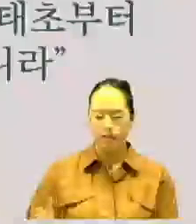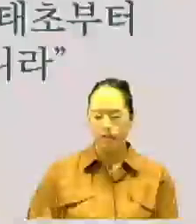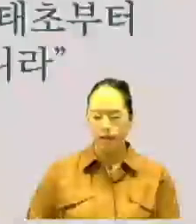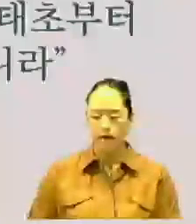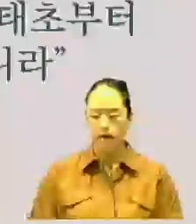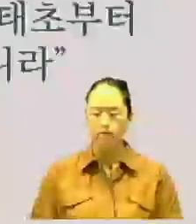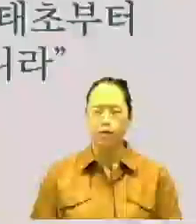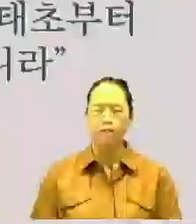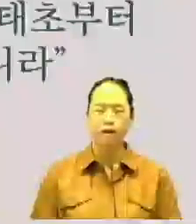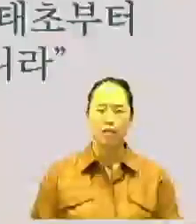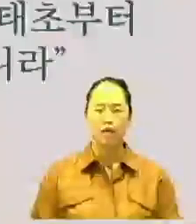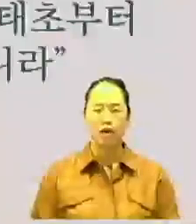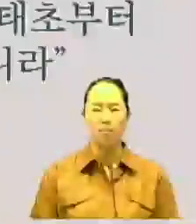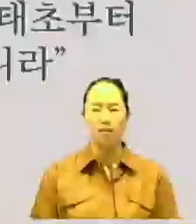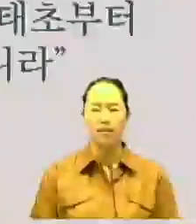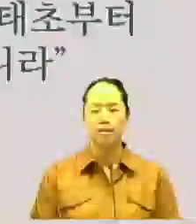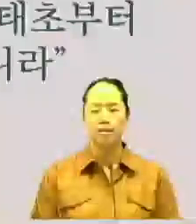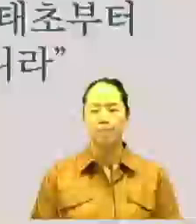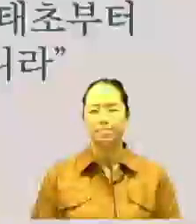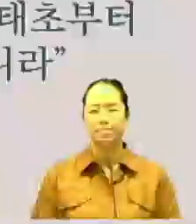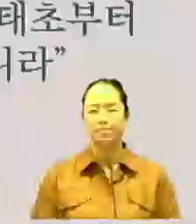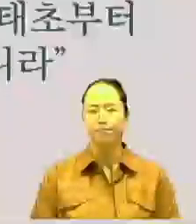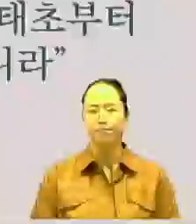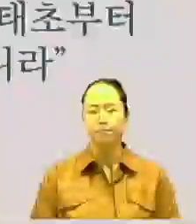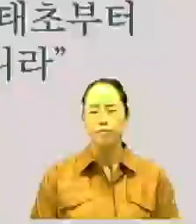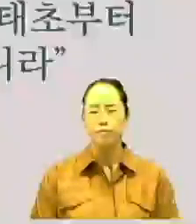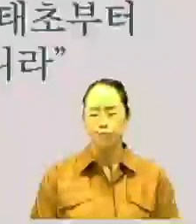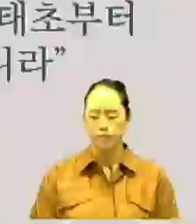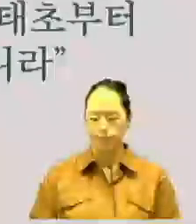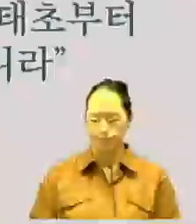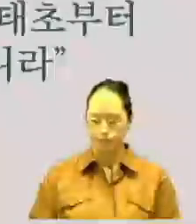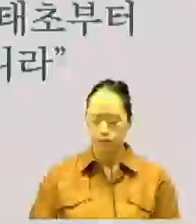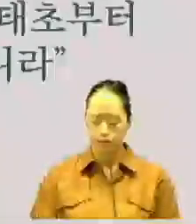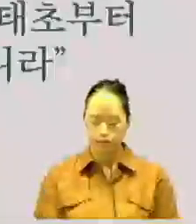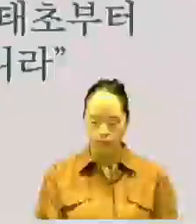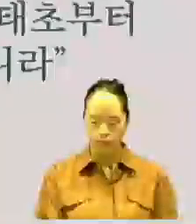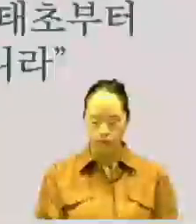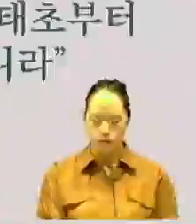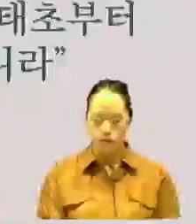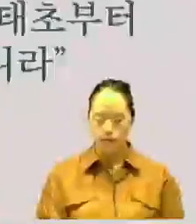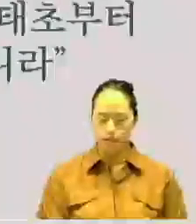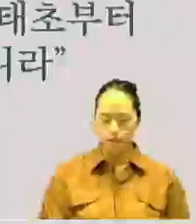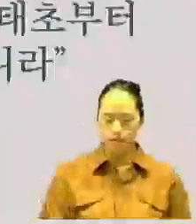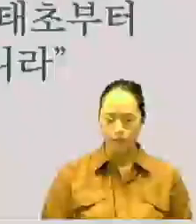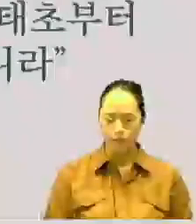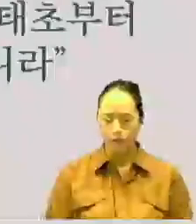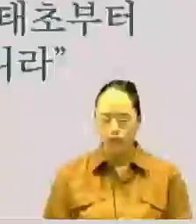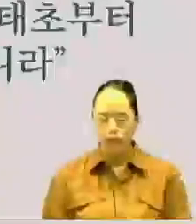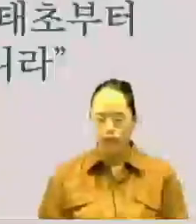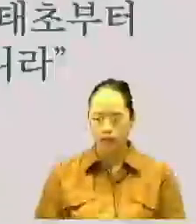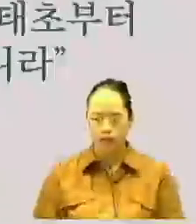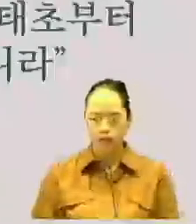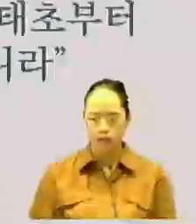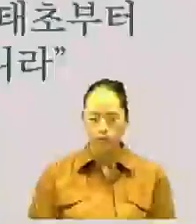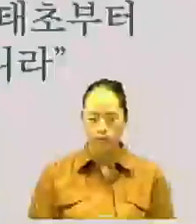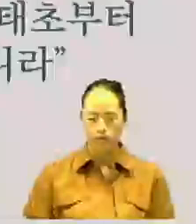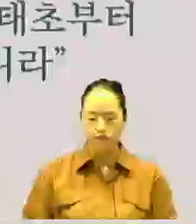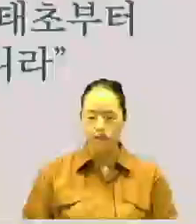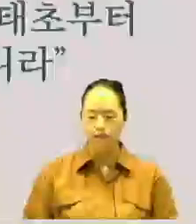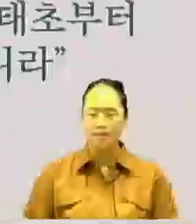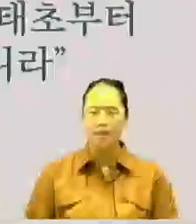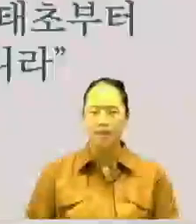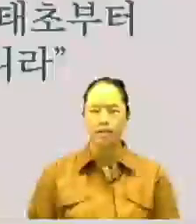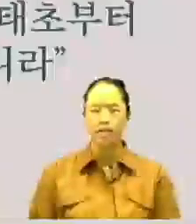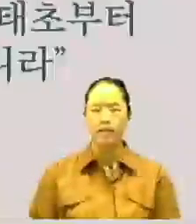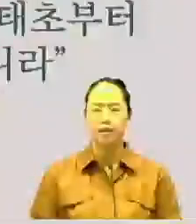且呢会兴起异人帮助以色列，将来还会让他们归回本国。在那个过去的时候呢，这